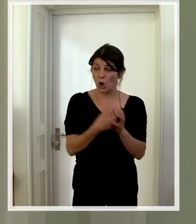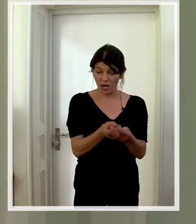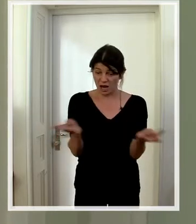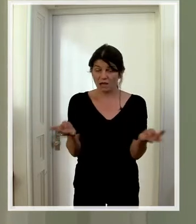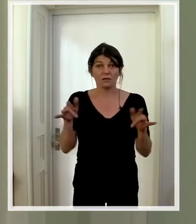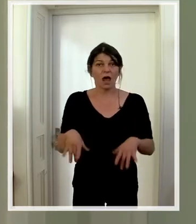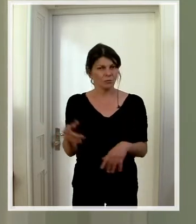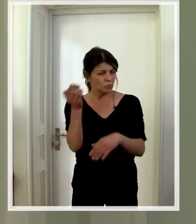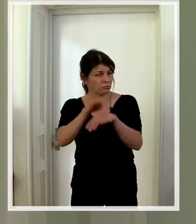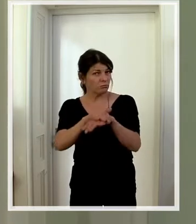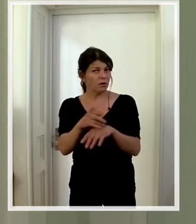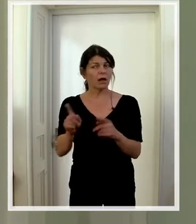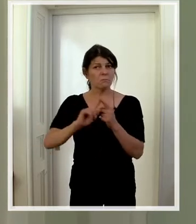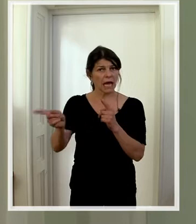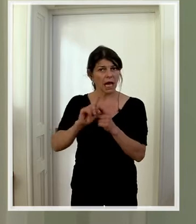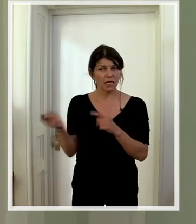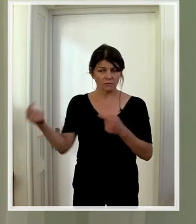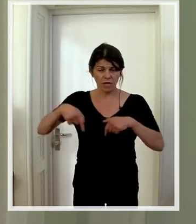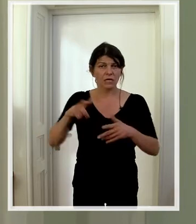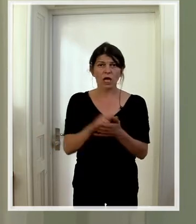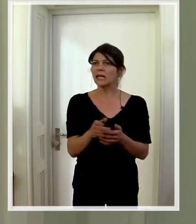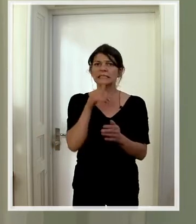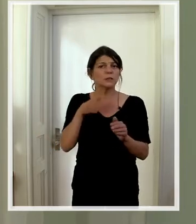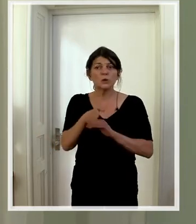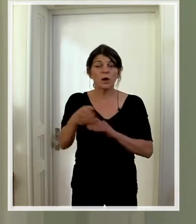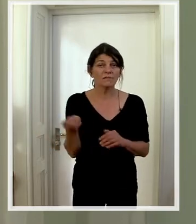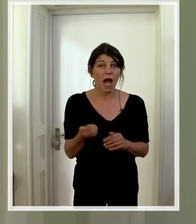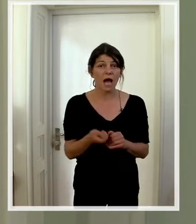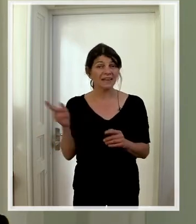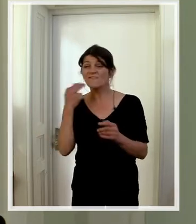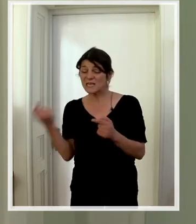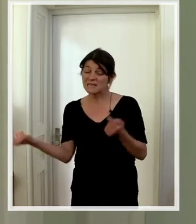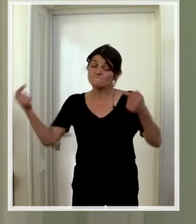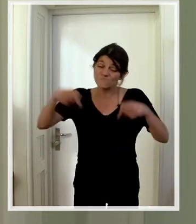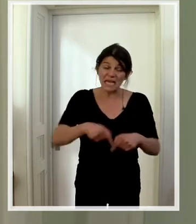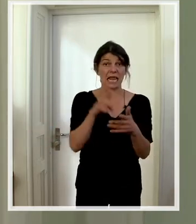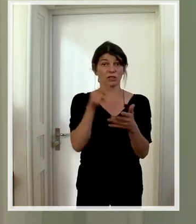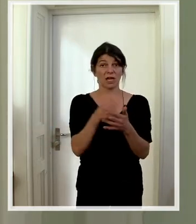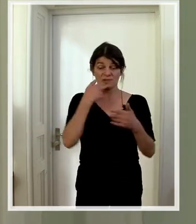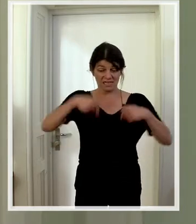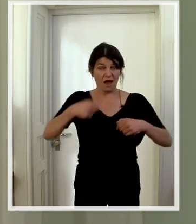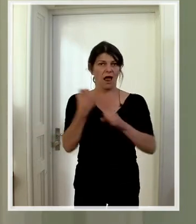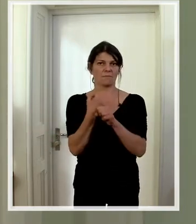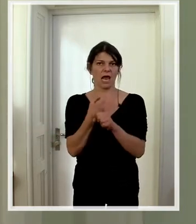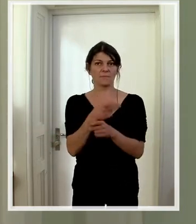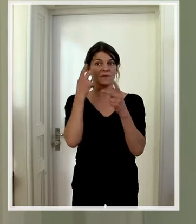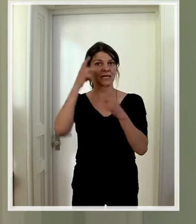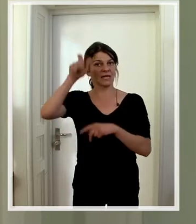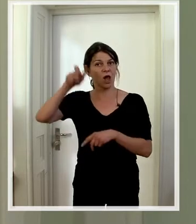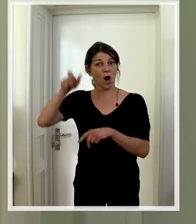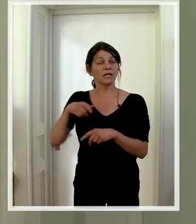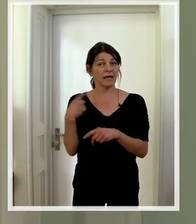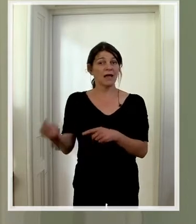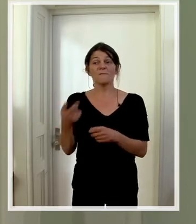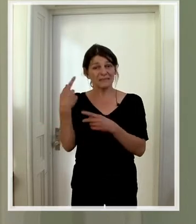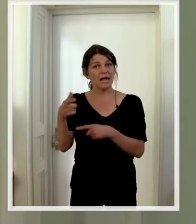erkennen, die Pendler, die ins Land kommen, die sind nicht auf dem Transit. Die haben das Ziel nach Liechtenstein, die können hier arbeiten, es sind wertvolle Leute, die hier unsere Arbeitsplätze